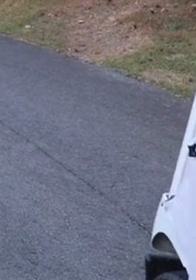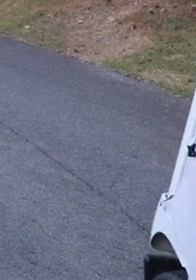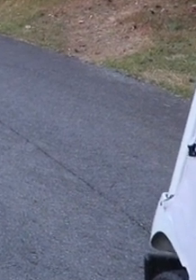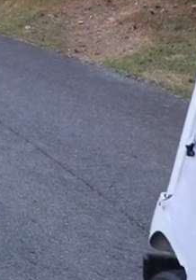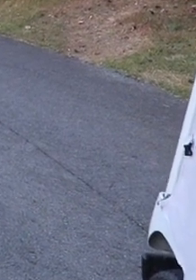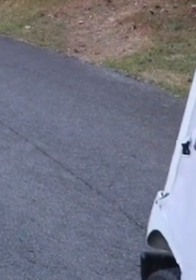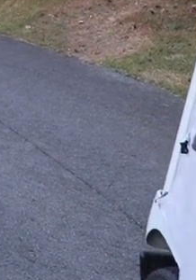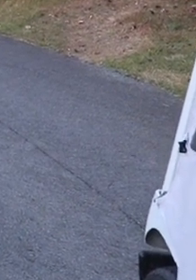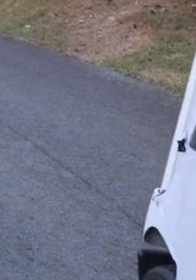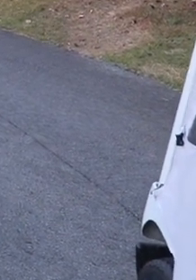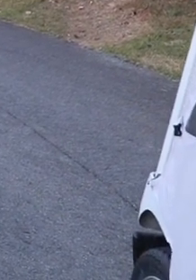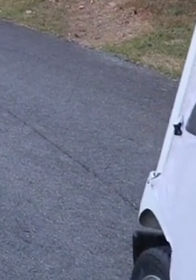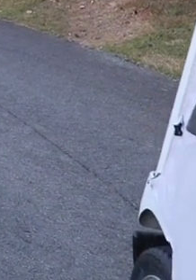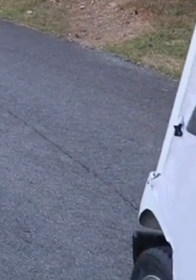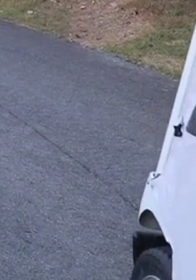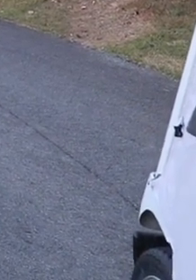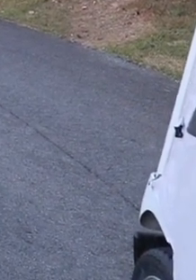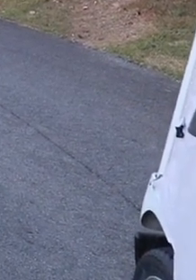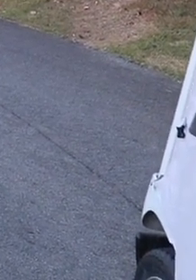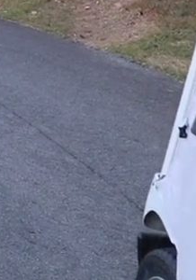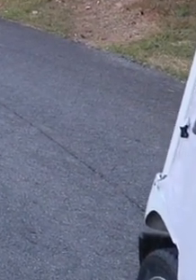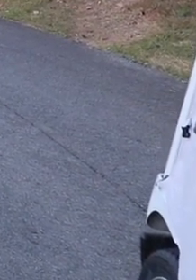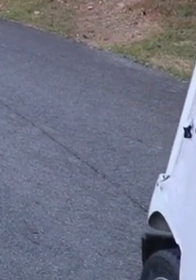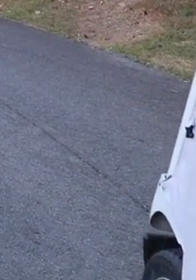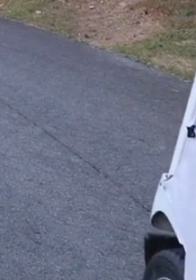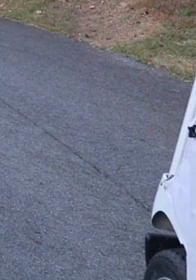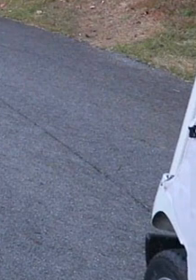끌고 갈 것 같아요.